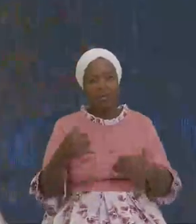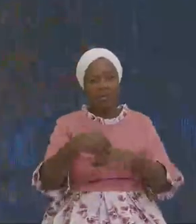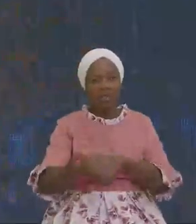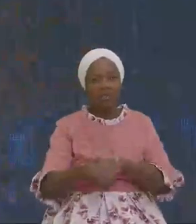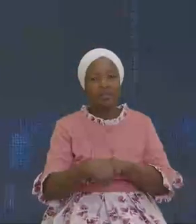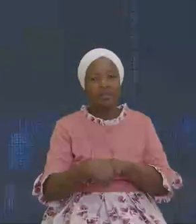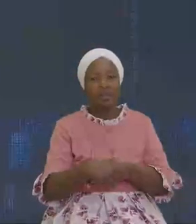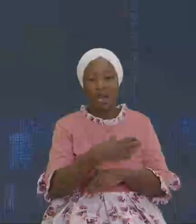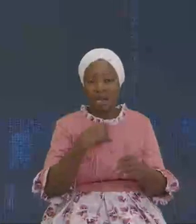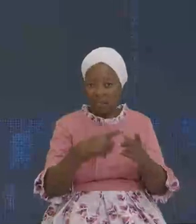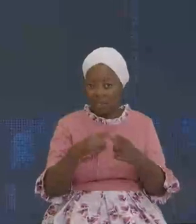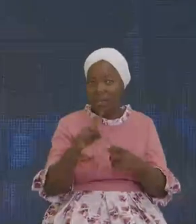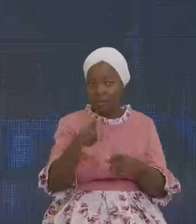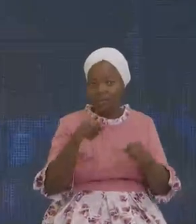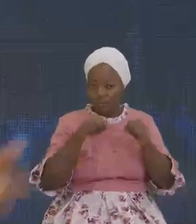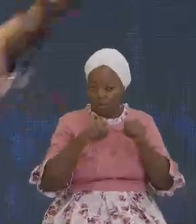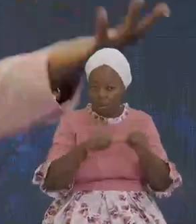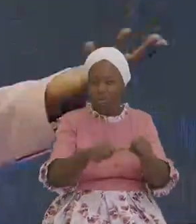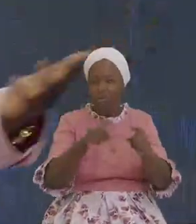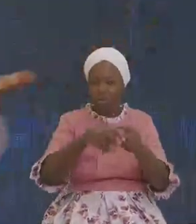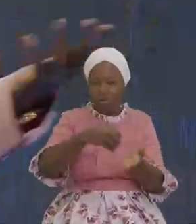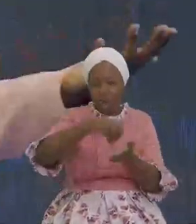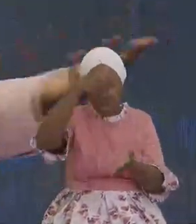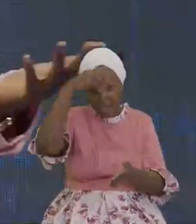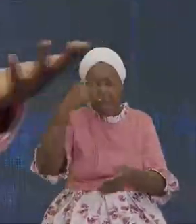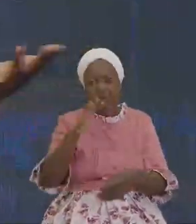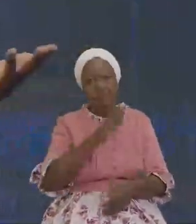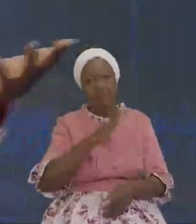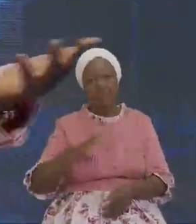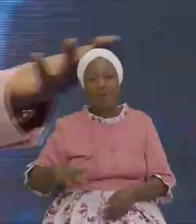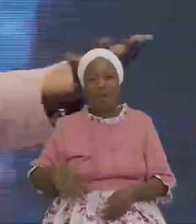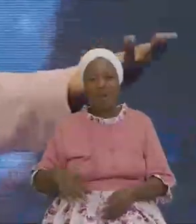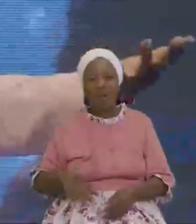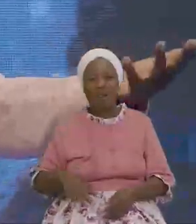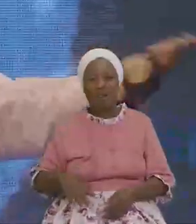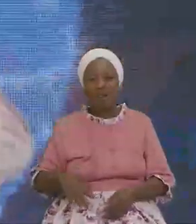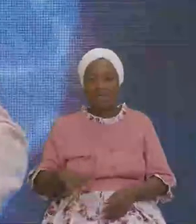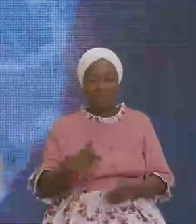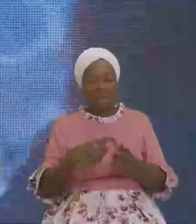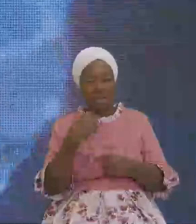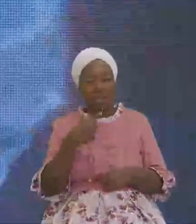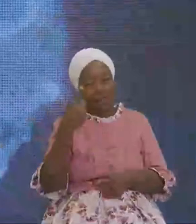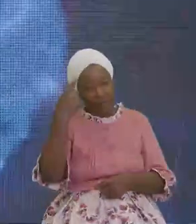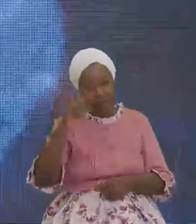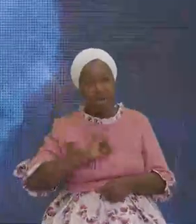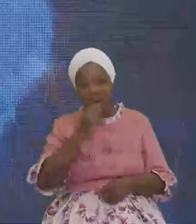ce soir. Et tu dois continuer à apprendre de Christ. Il dit